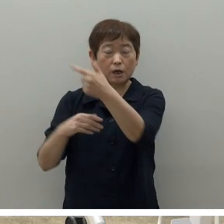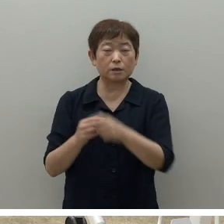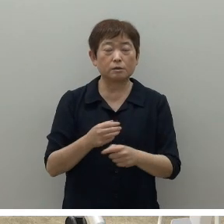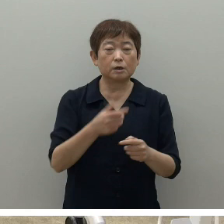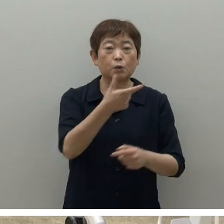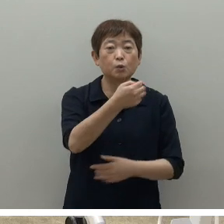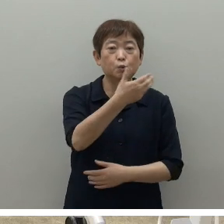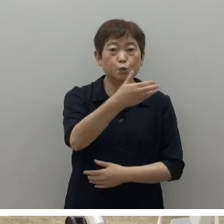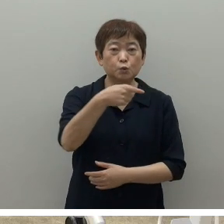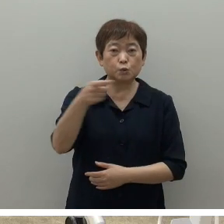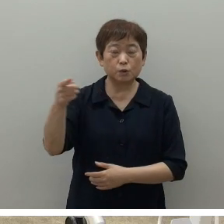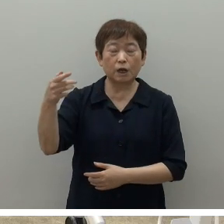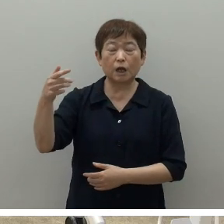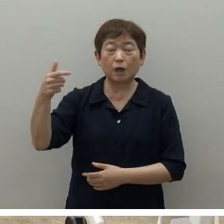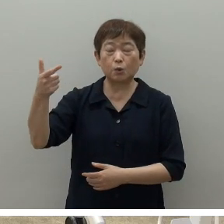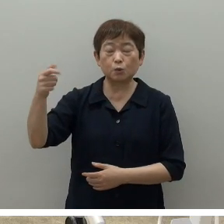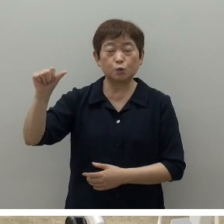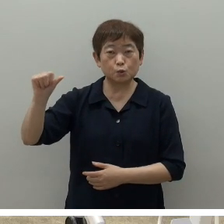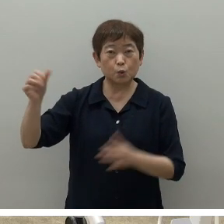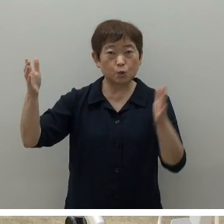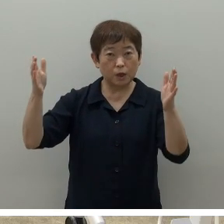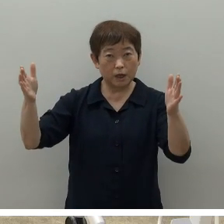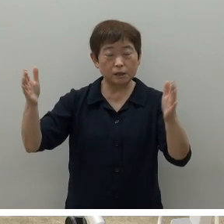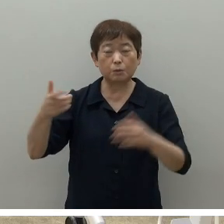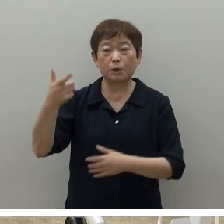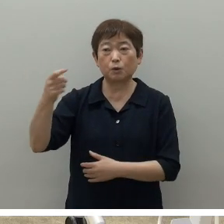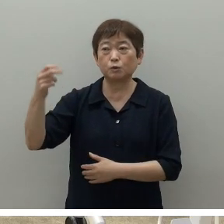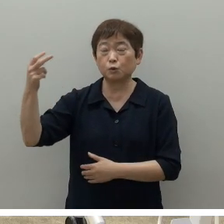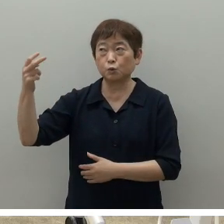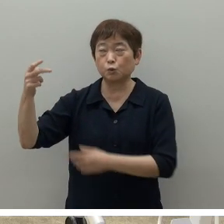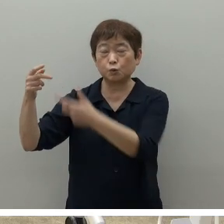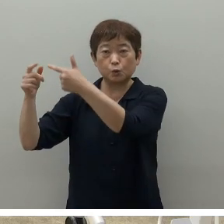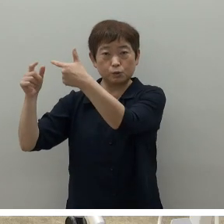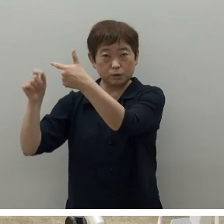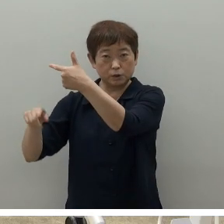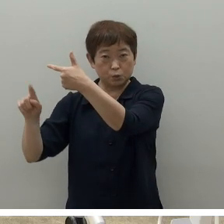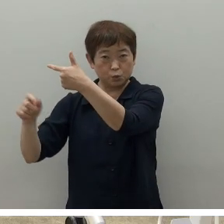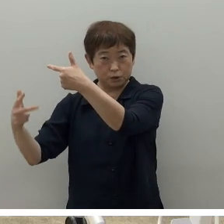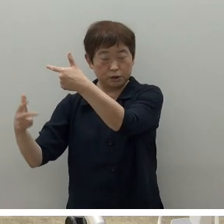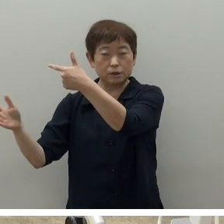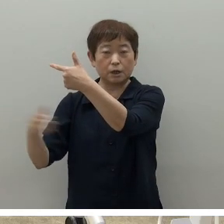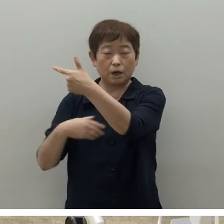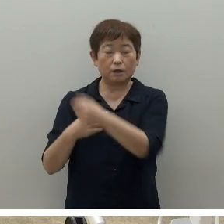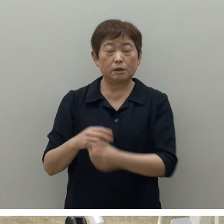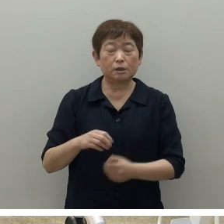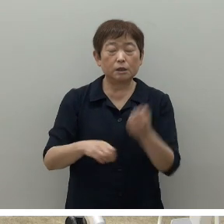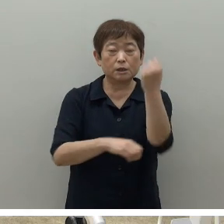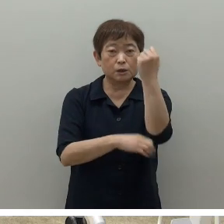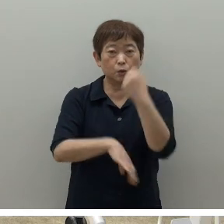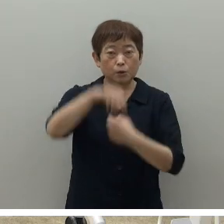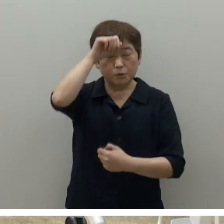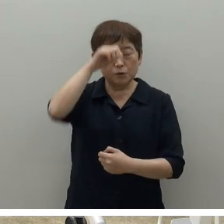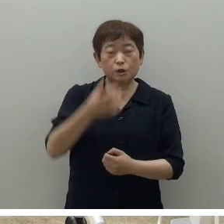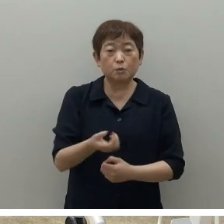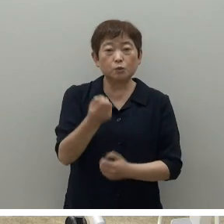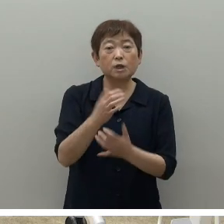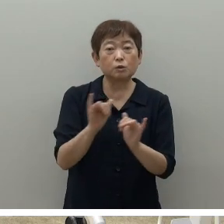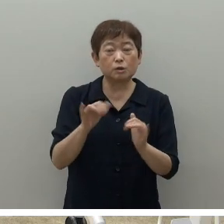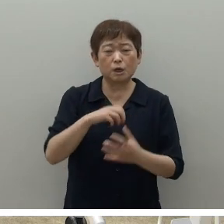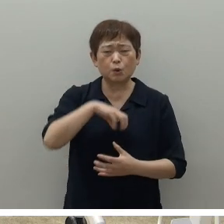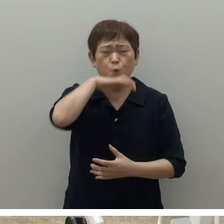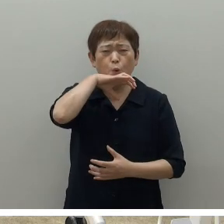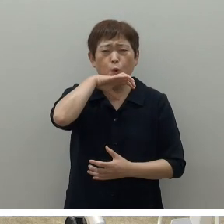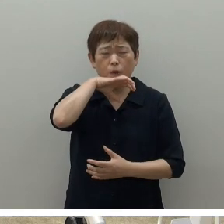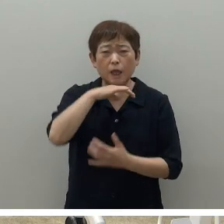から、69歳から65歳までの方には6月17日から、基礎疾患を有する方